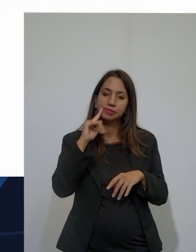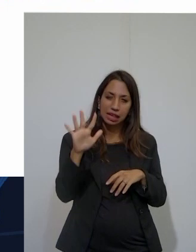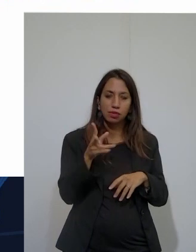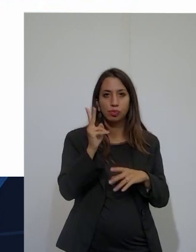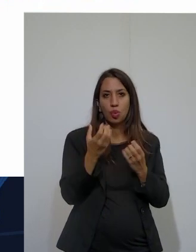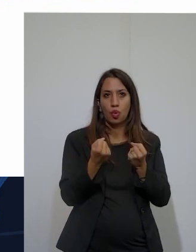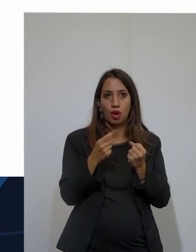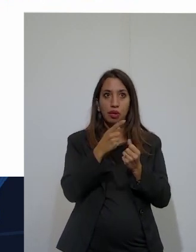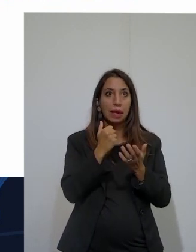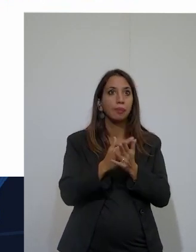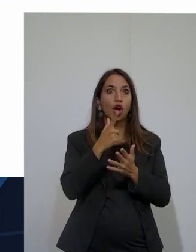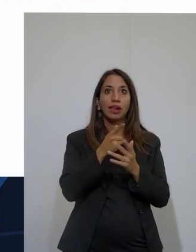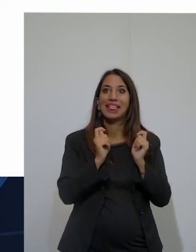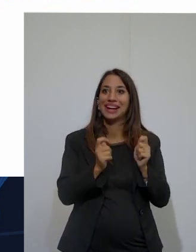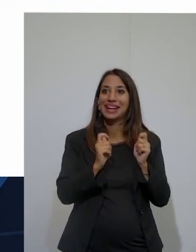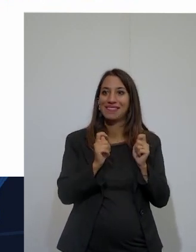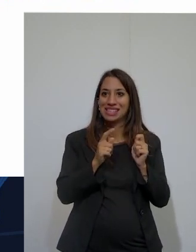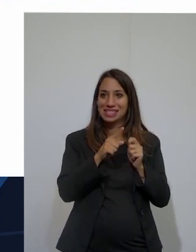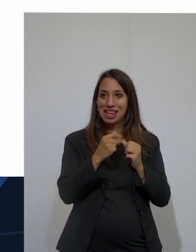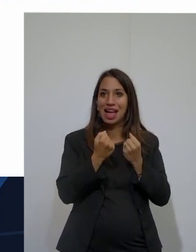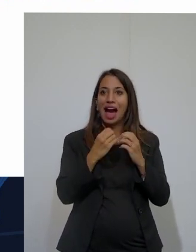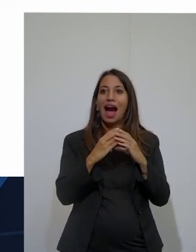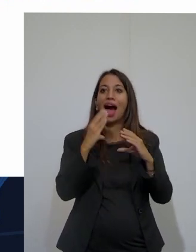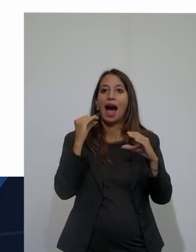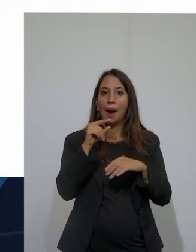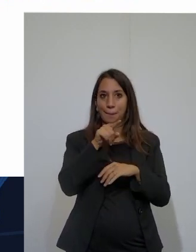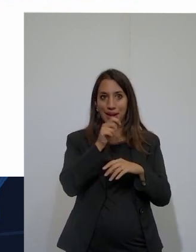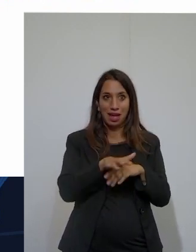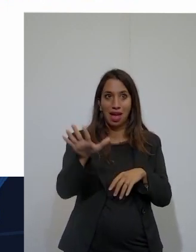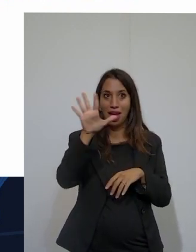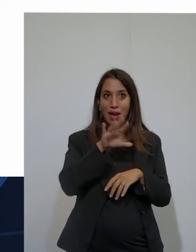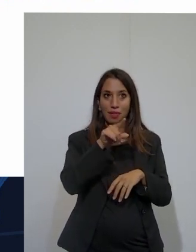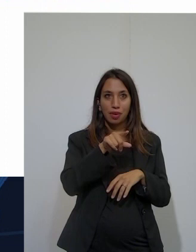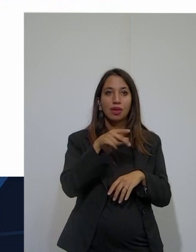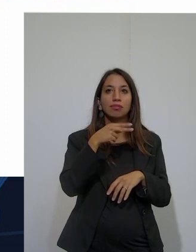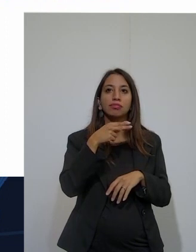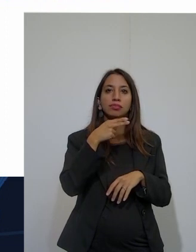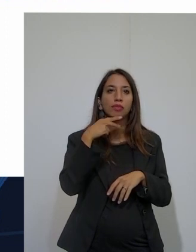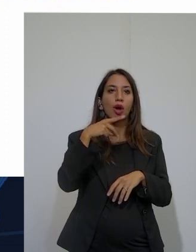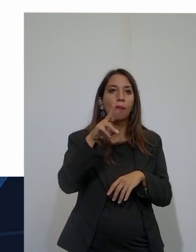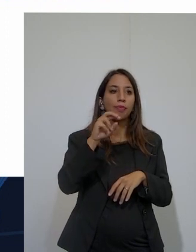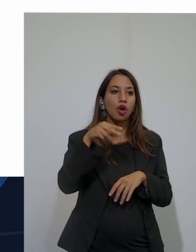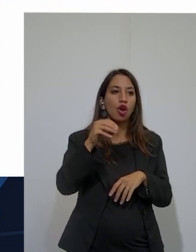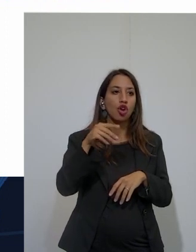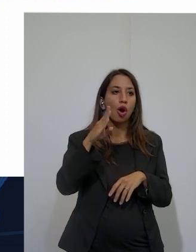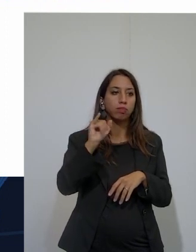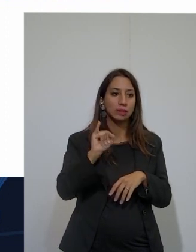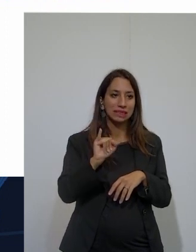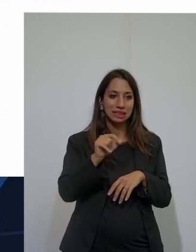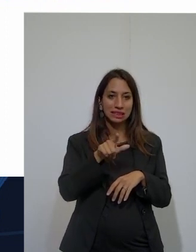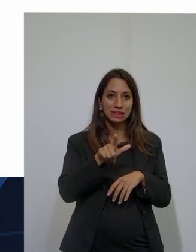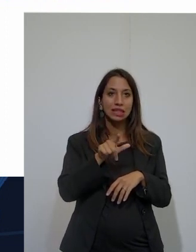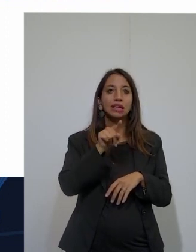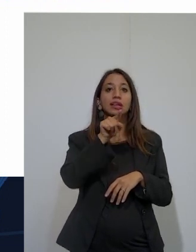importante rivista di camper di caravane europea, Promobil, ha calcolato, facendo uno